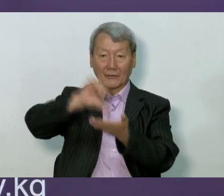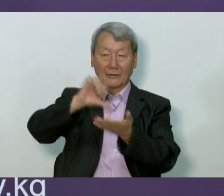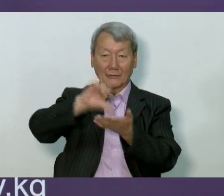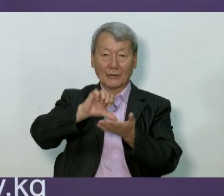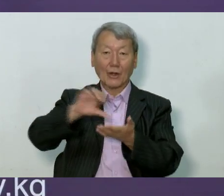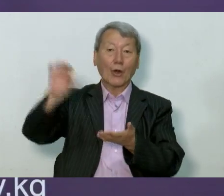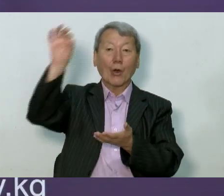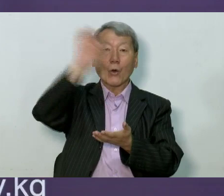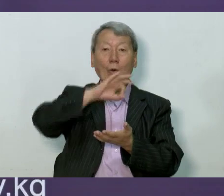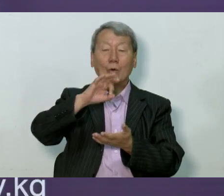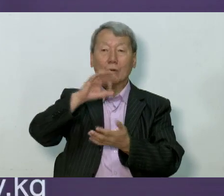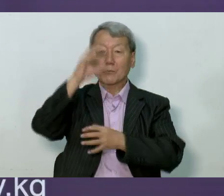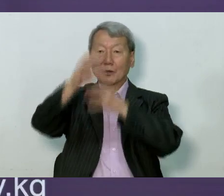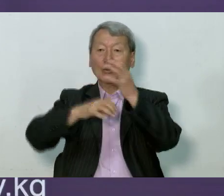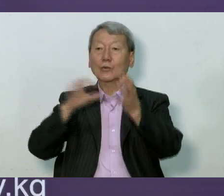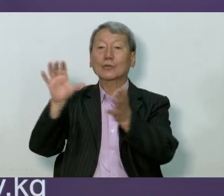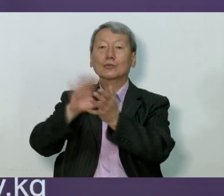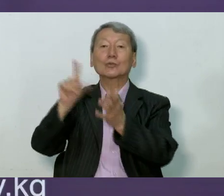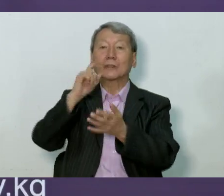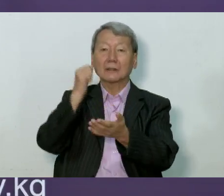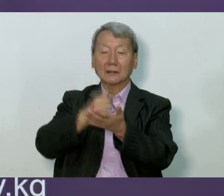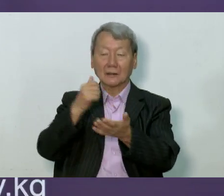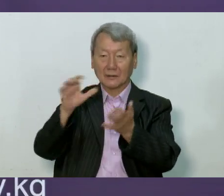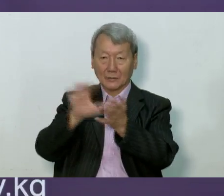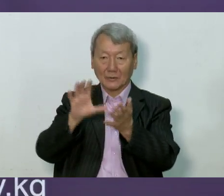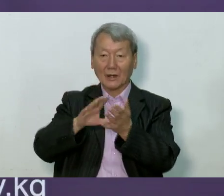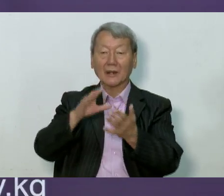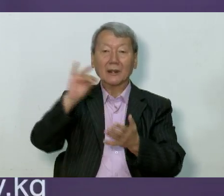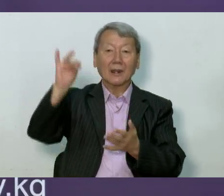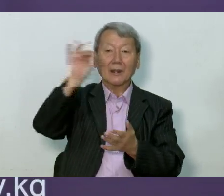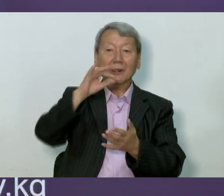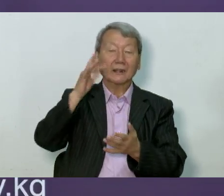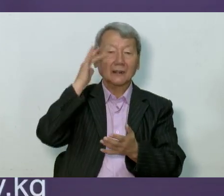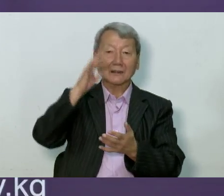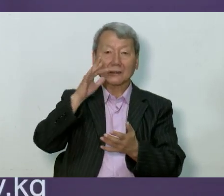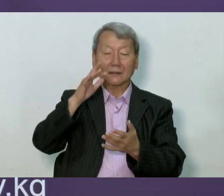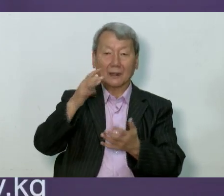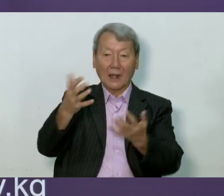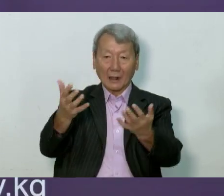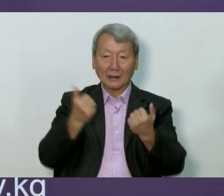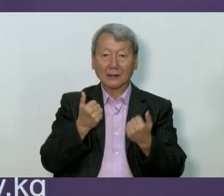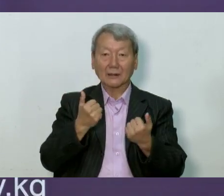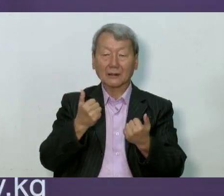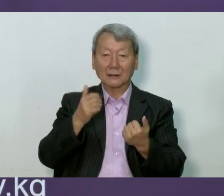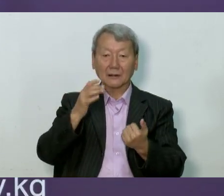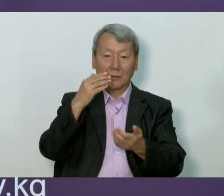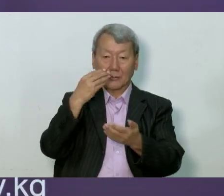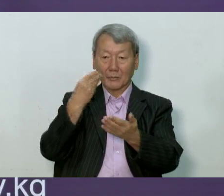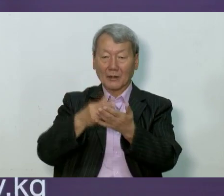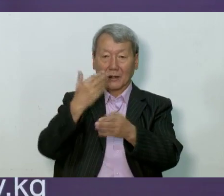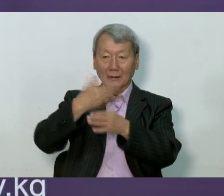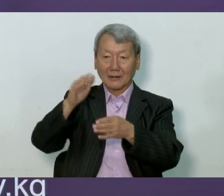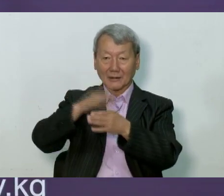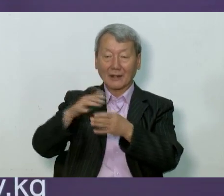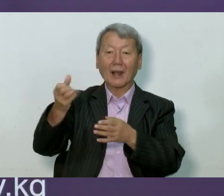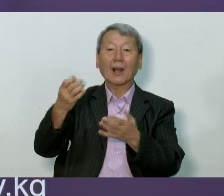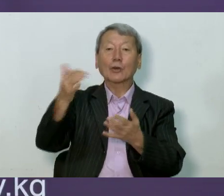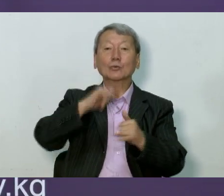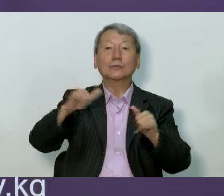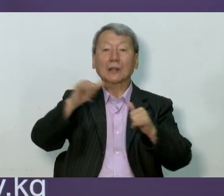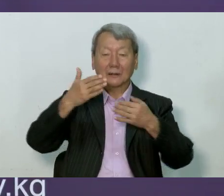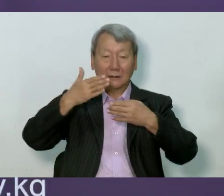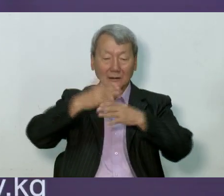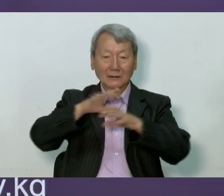Жээнбековнанын ушул эл аралык уюмдардан, донорлордон келген жардамдар, ошондой эле Кыргызстан алган насиялар, ошондой эле гранттардын каяка